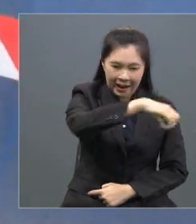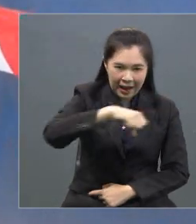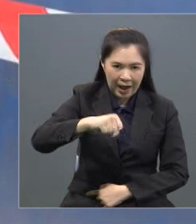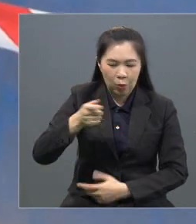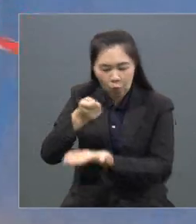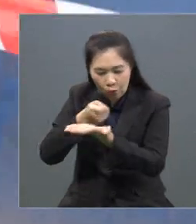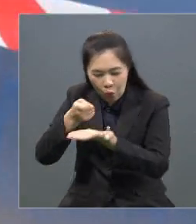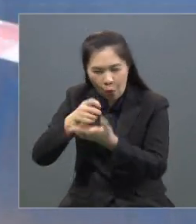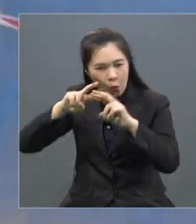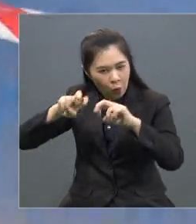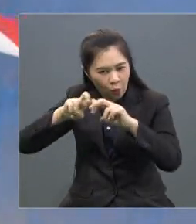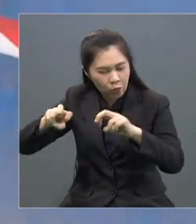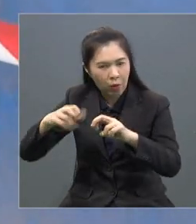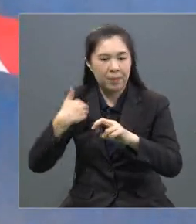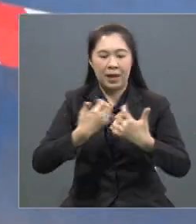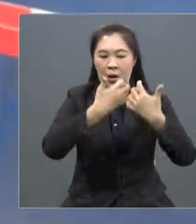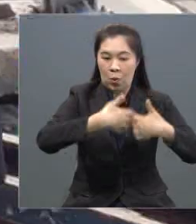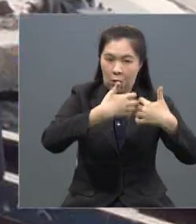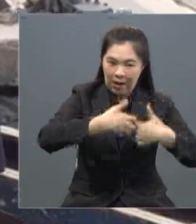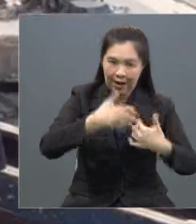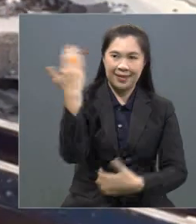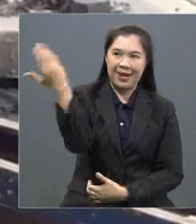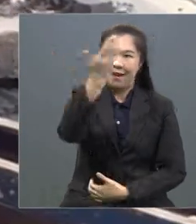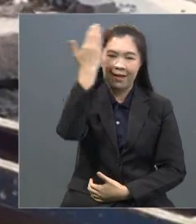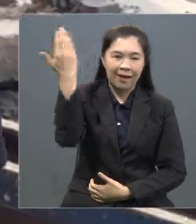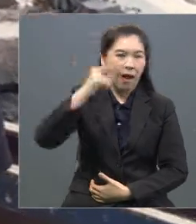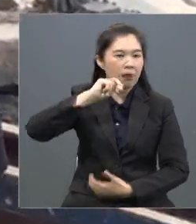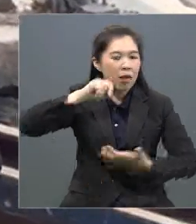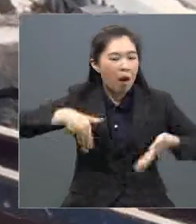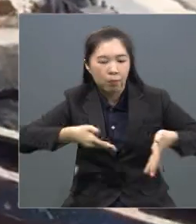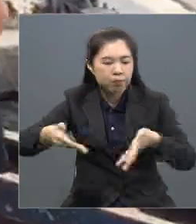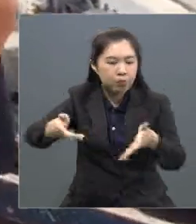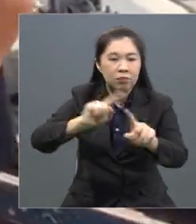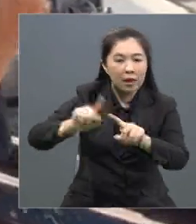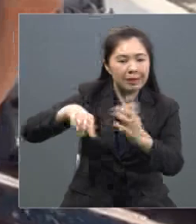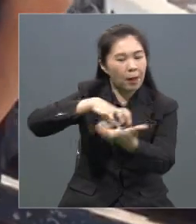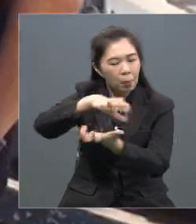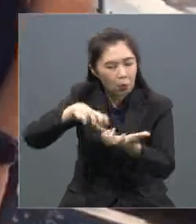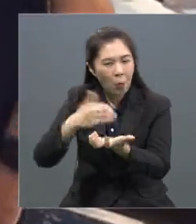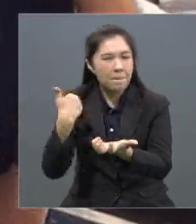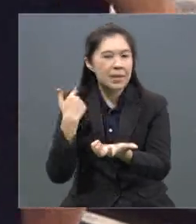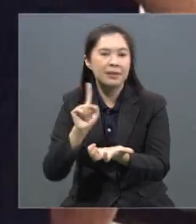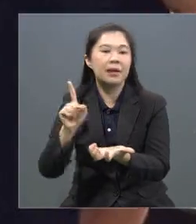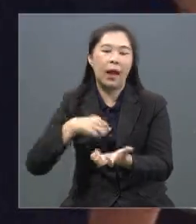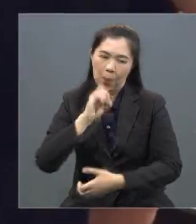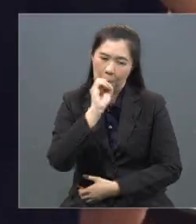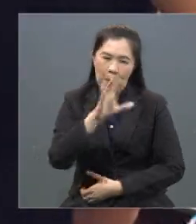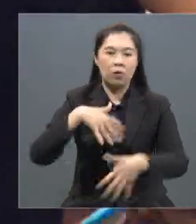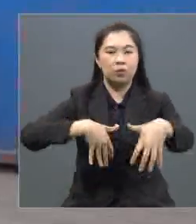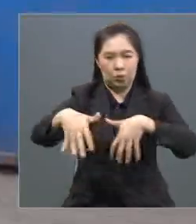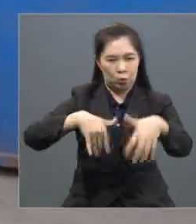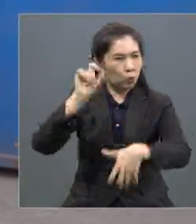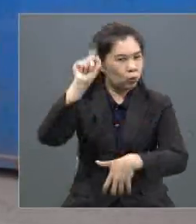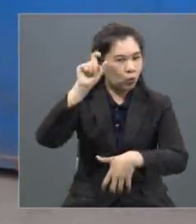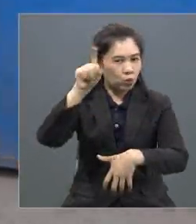หาสารปนเปื้อนทั้งในโรงงานในอากาศแล้วก็แหล่งน้ำตามธรรมชาติเพื่อรายงานผลให้กับพี่น้องประชาชนเนี่ยรับทราบโดยด่วน